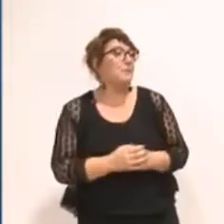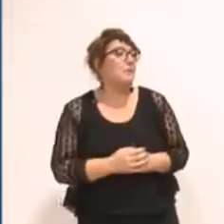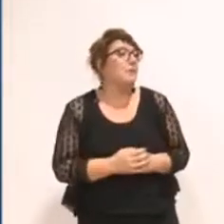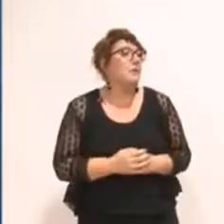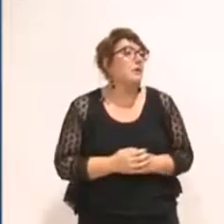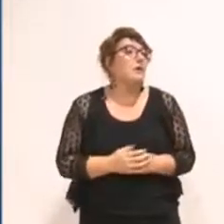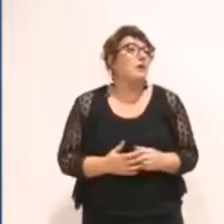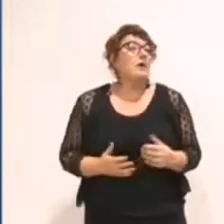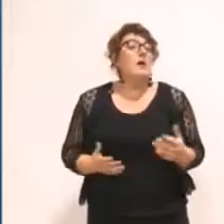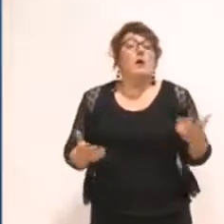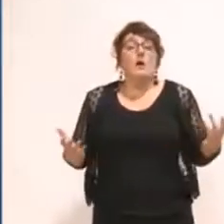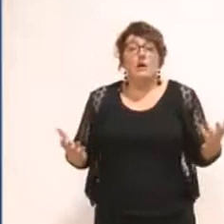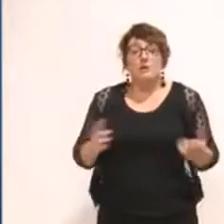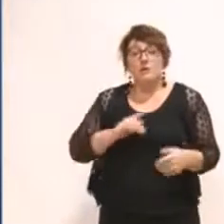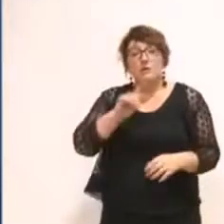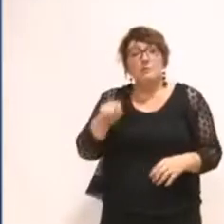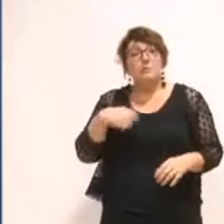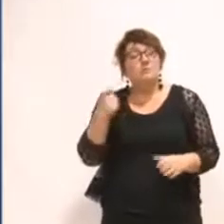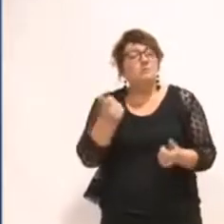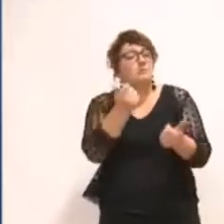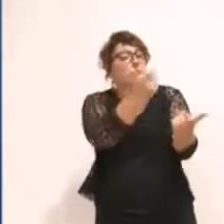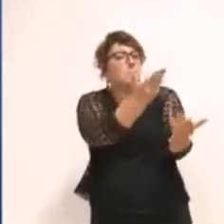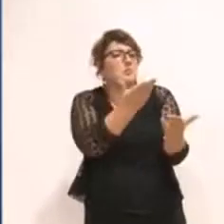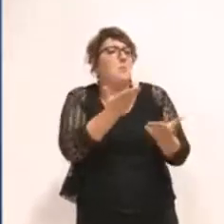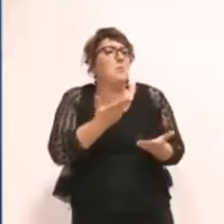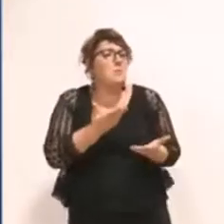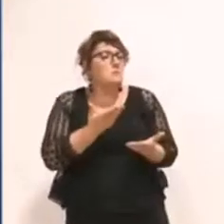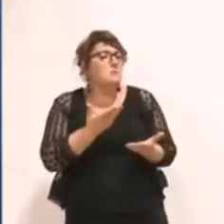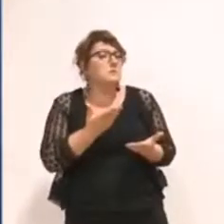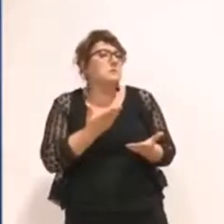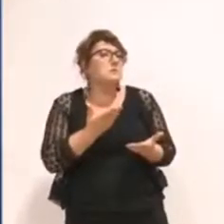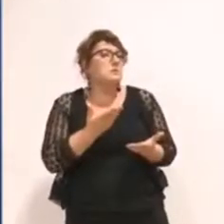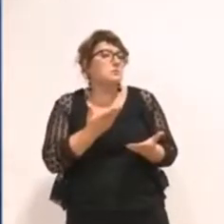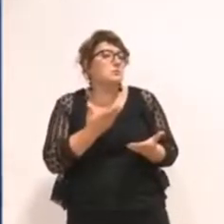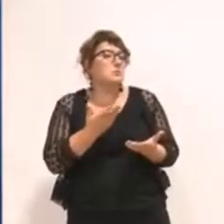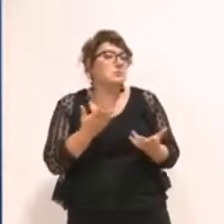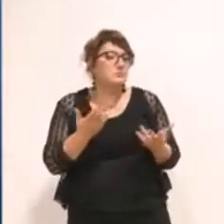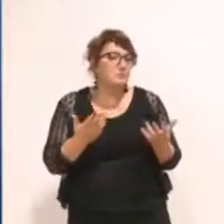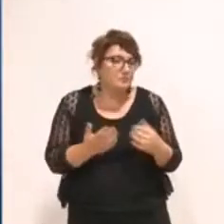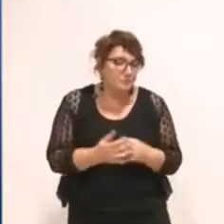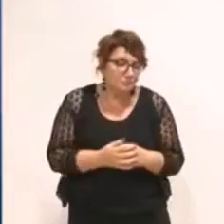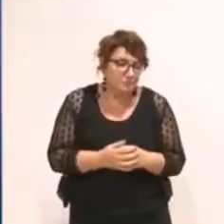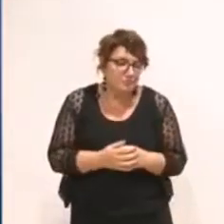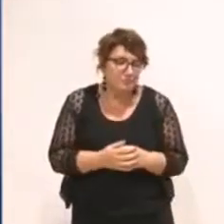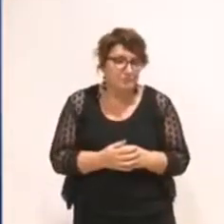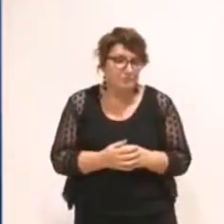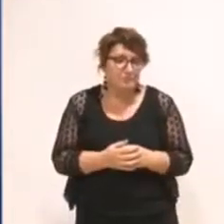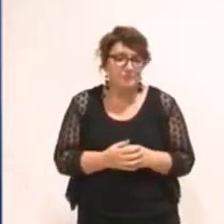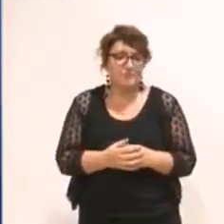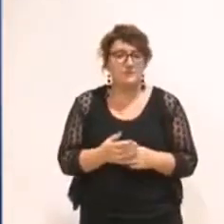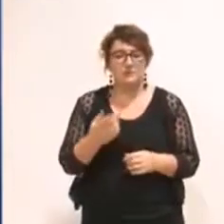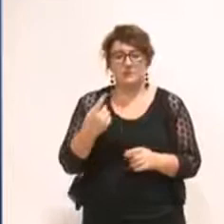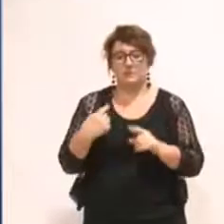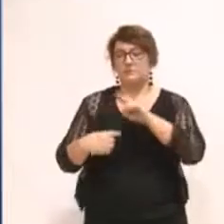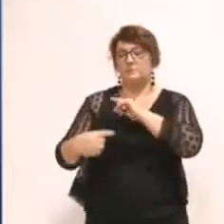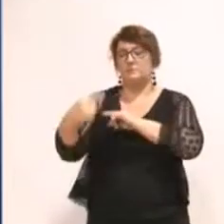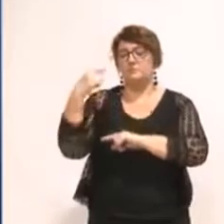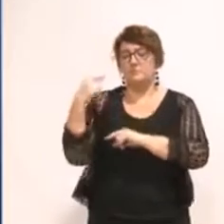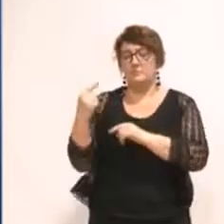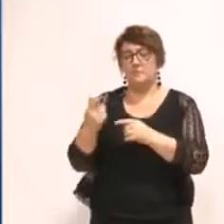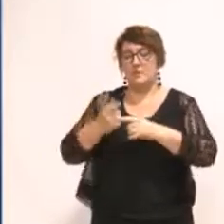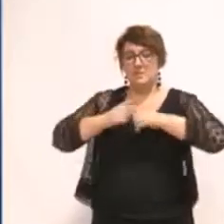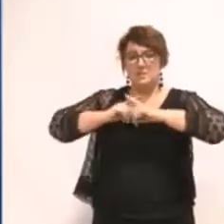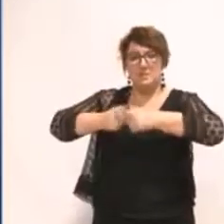Alors, ces propositions, bien sûr qu'elles correspondent au point où en était l'arrêt de la